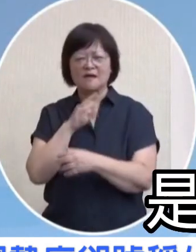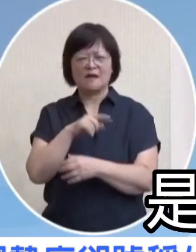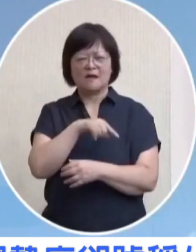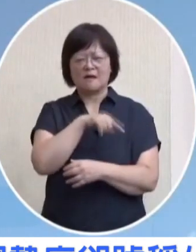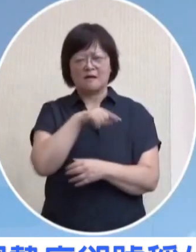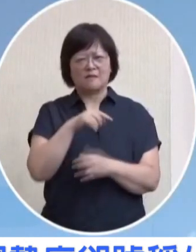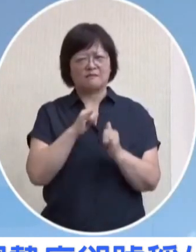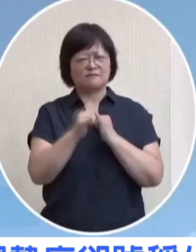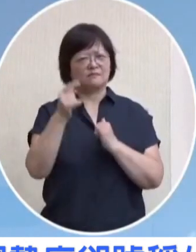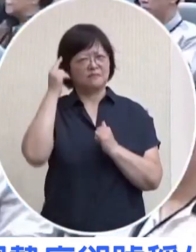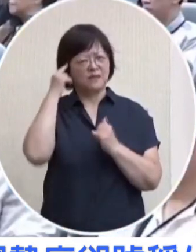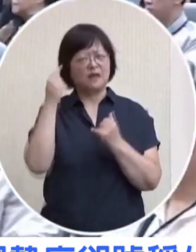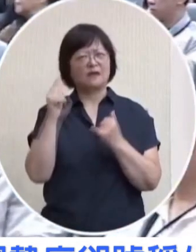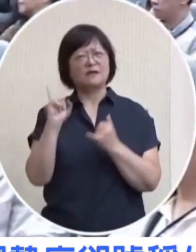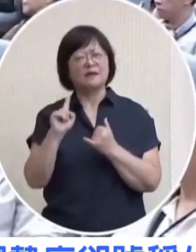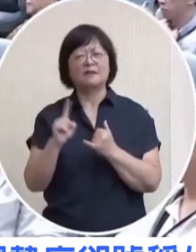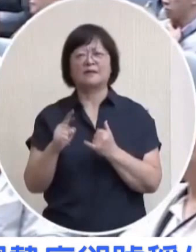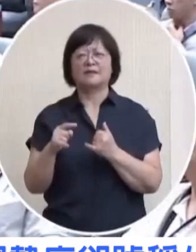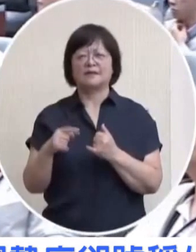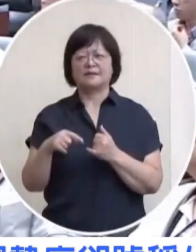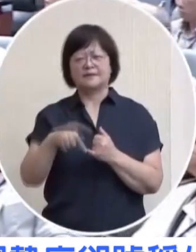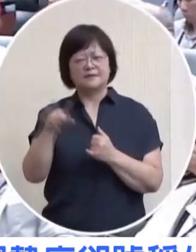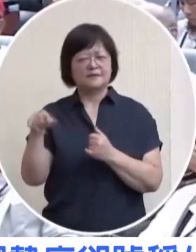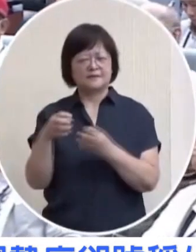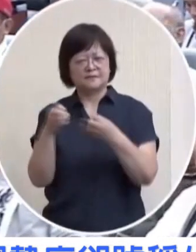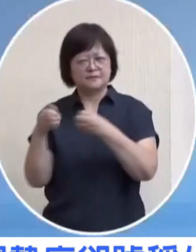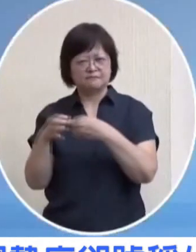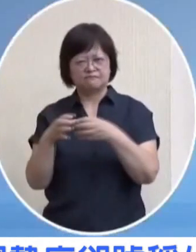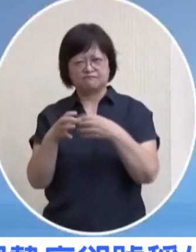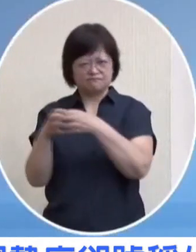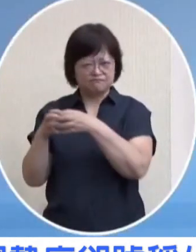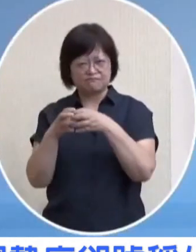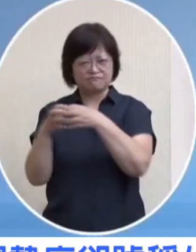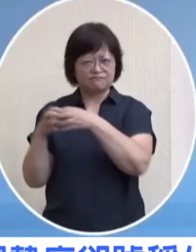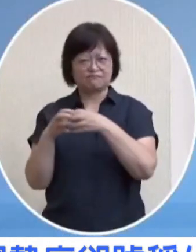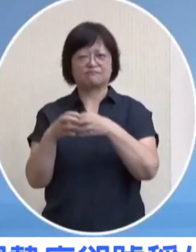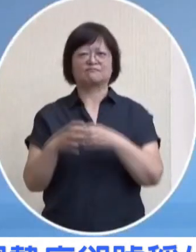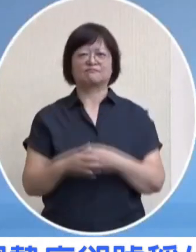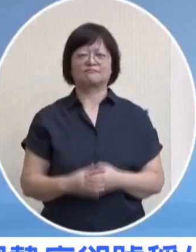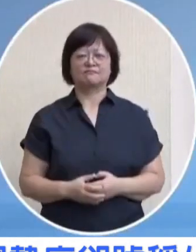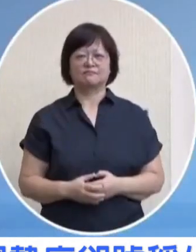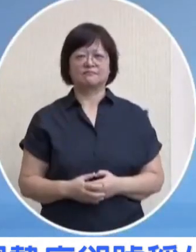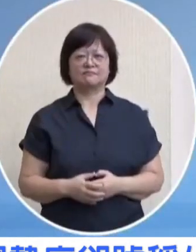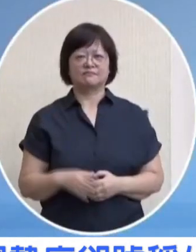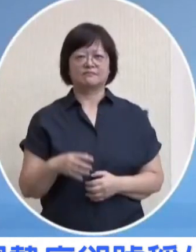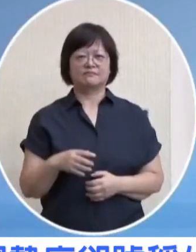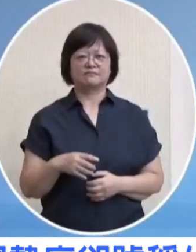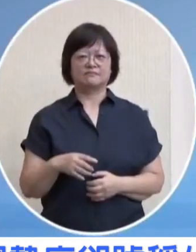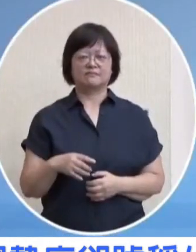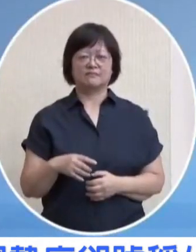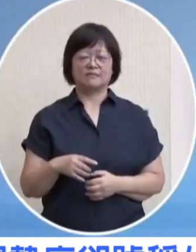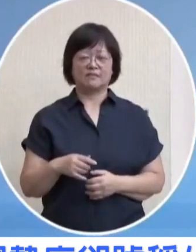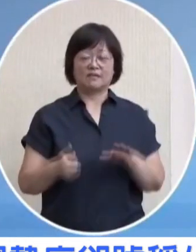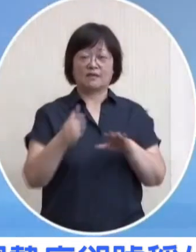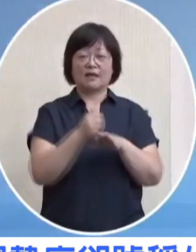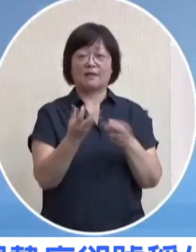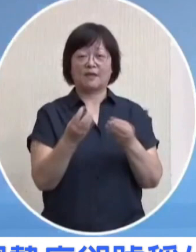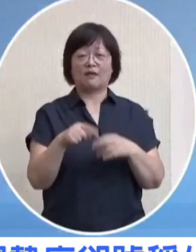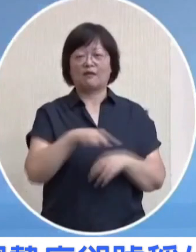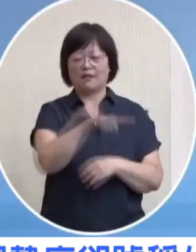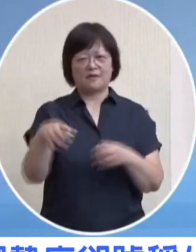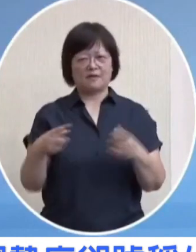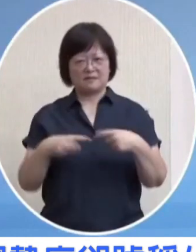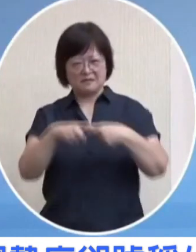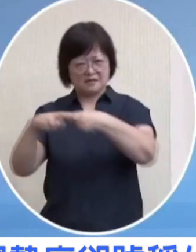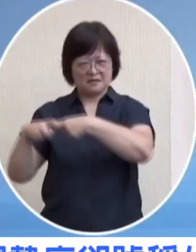制，大家一起建构非绿联合竞选平台，我们既